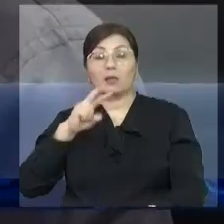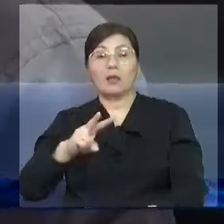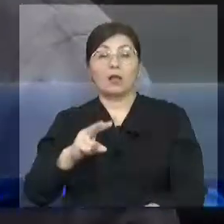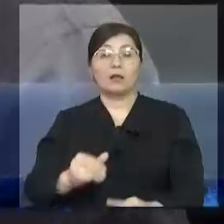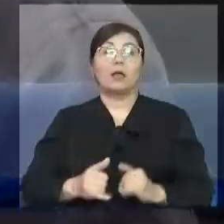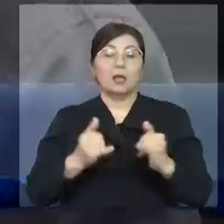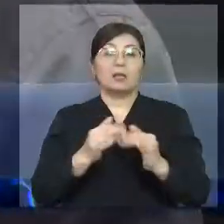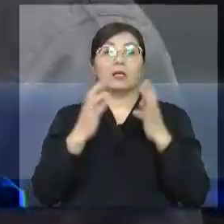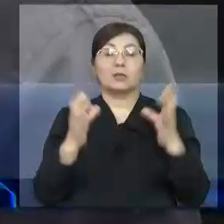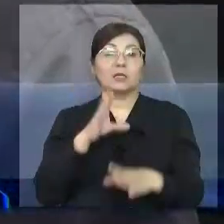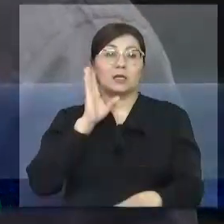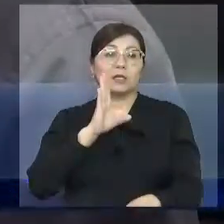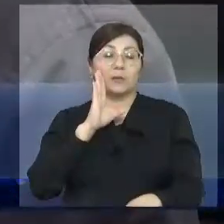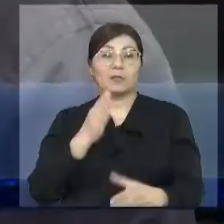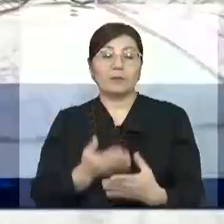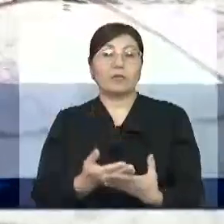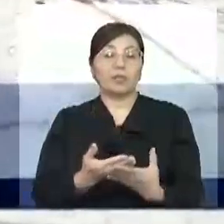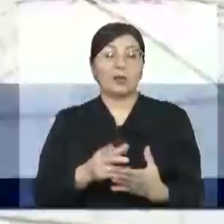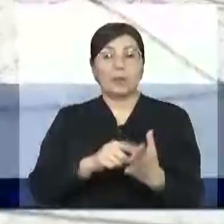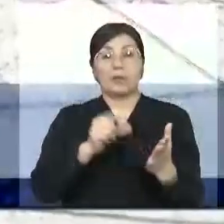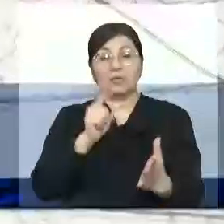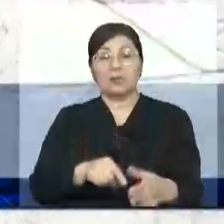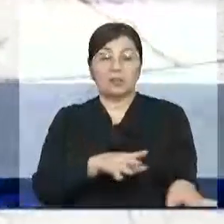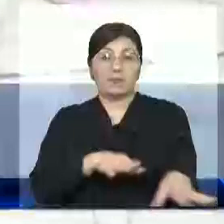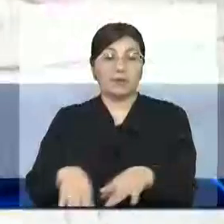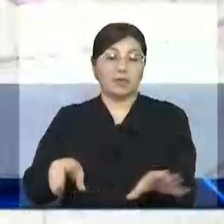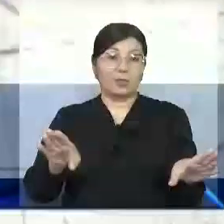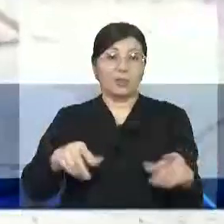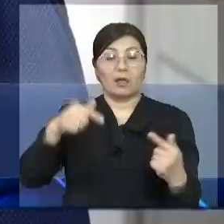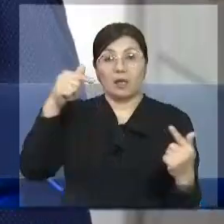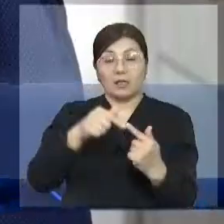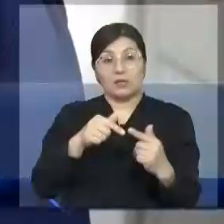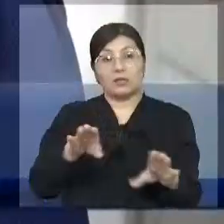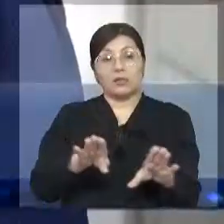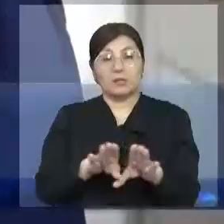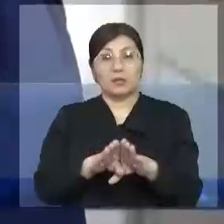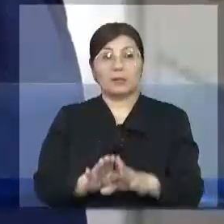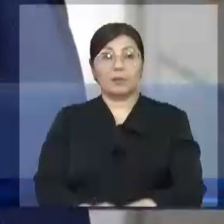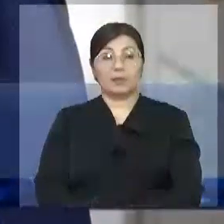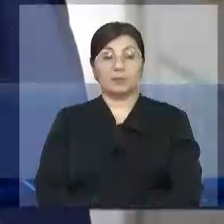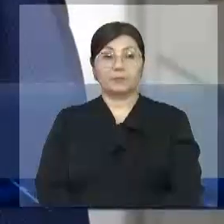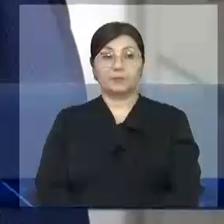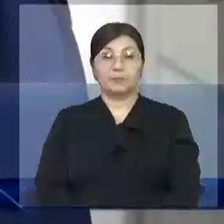сельских водоемах. И во время этого паводка пенсионер действовал согласно своему опыту.